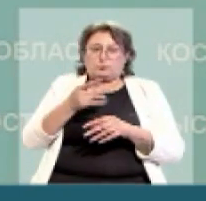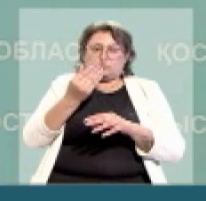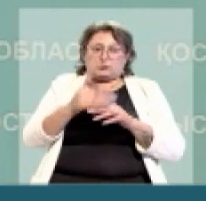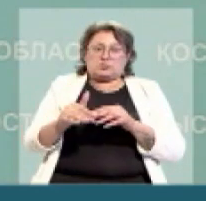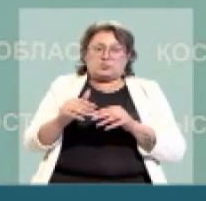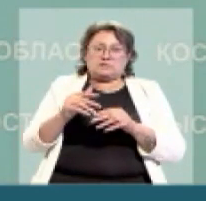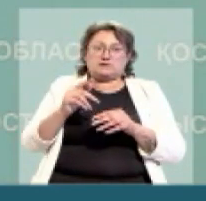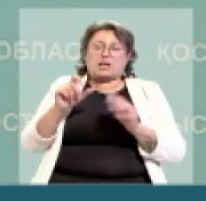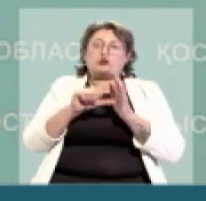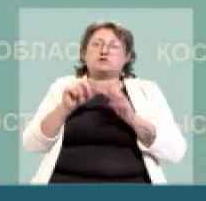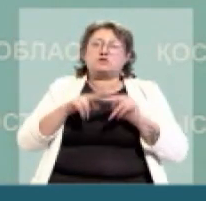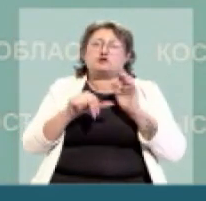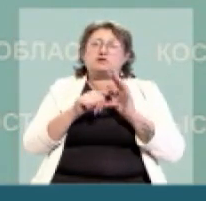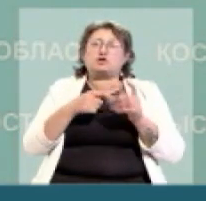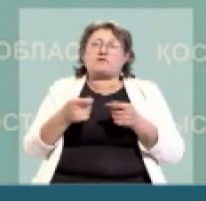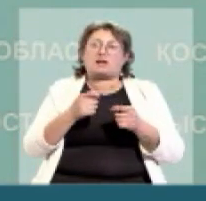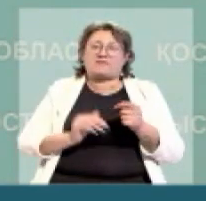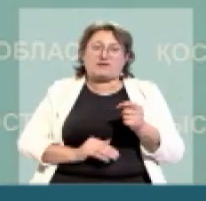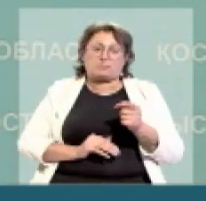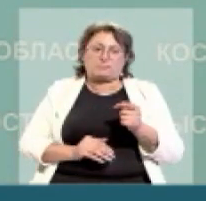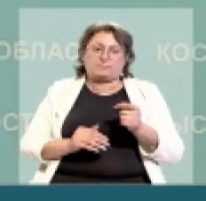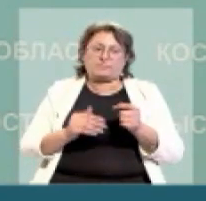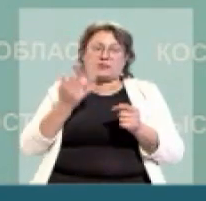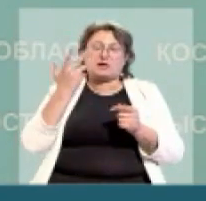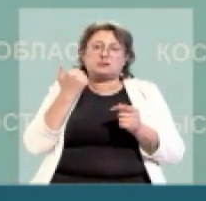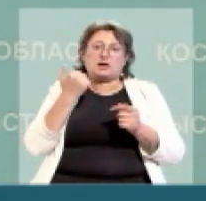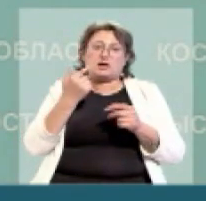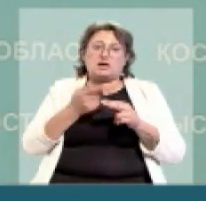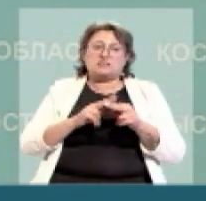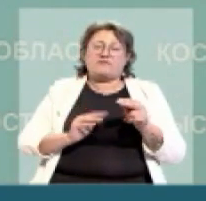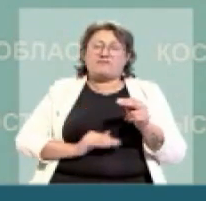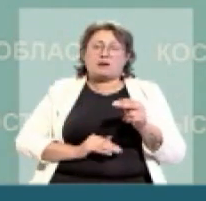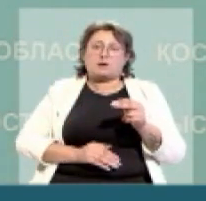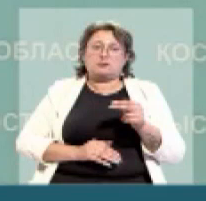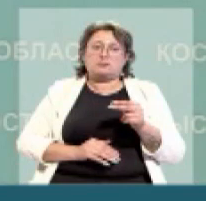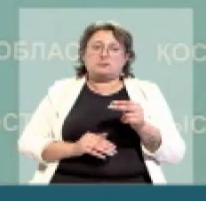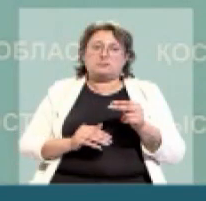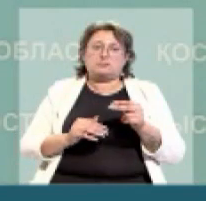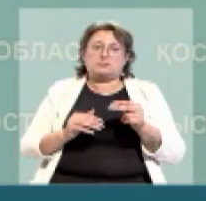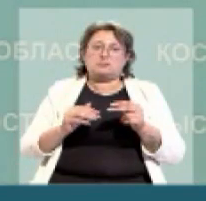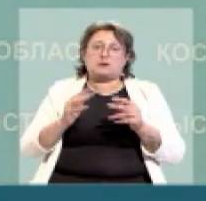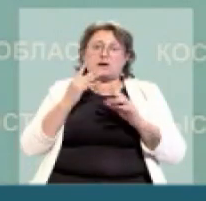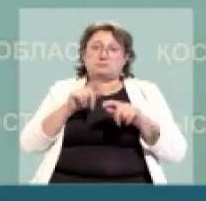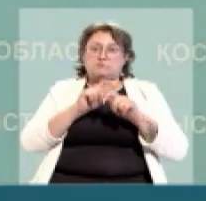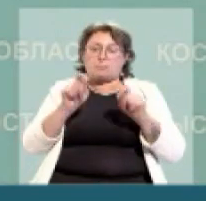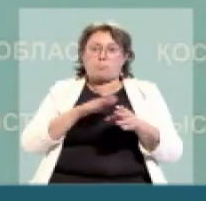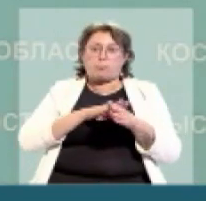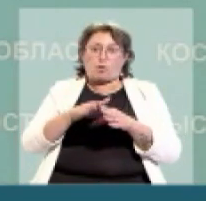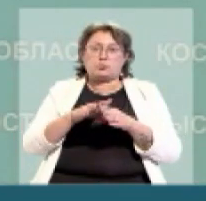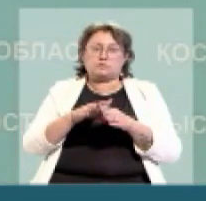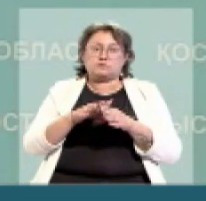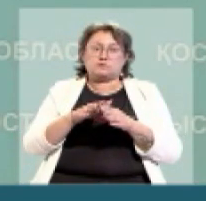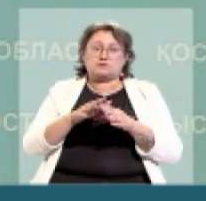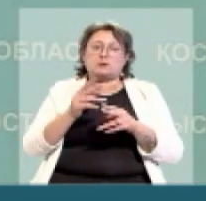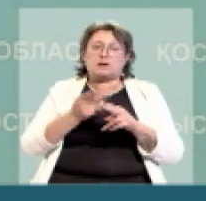строительство 6 молочно-товарных ферм. Вот когда эти фермы запустят полную мощность,